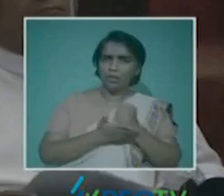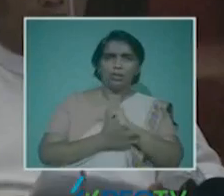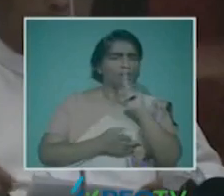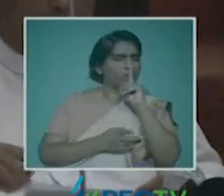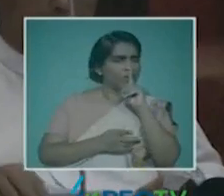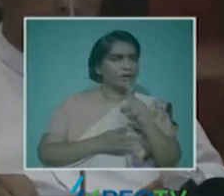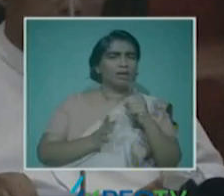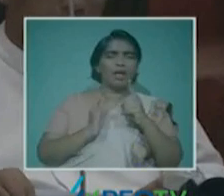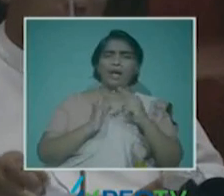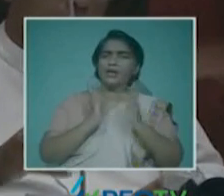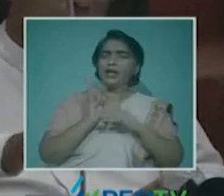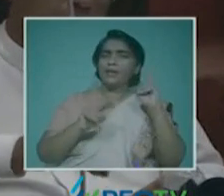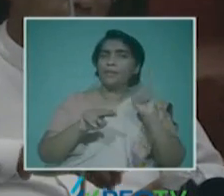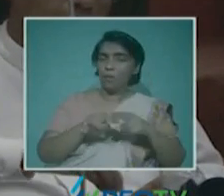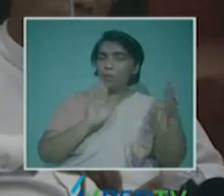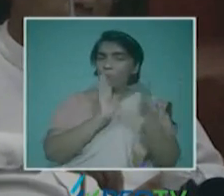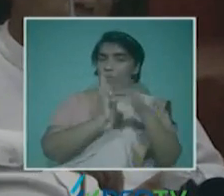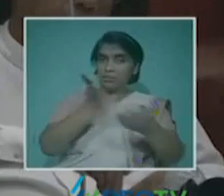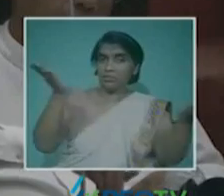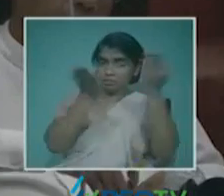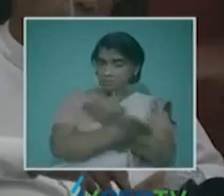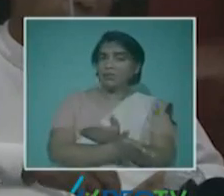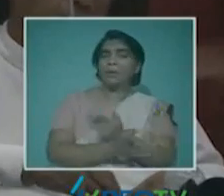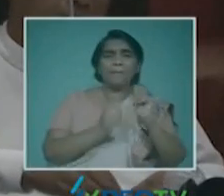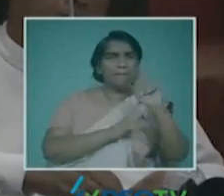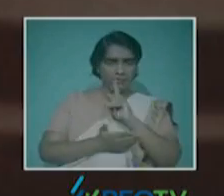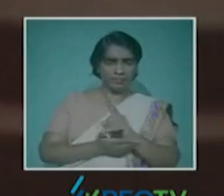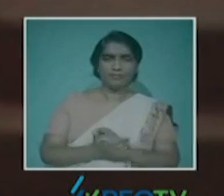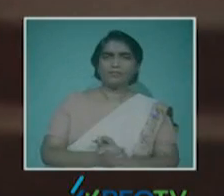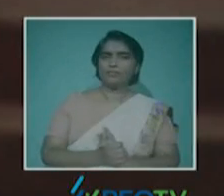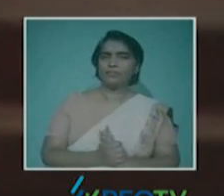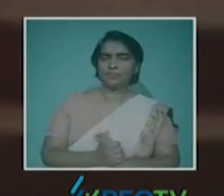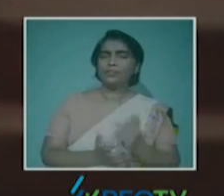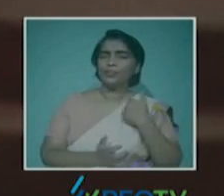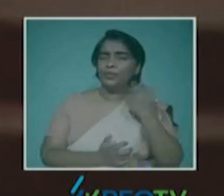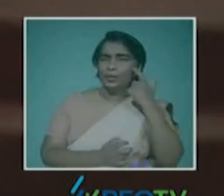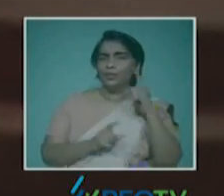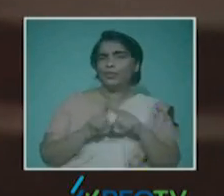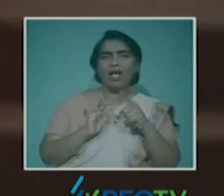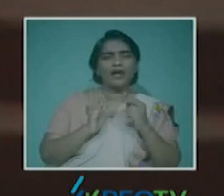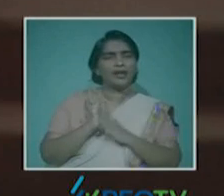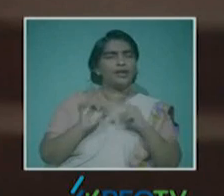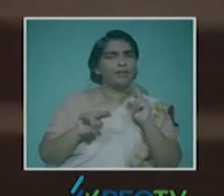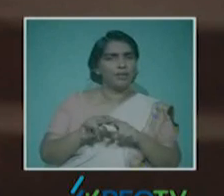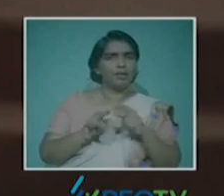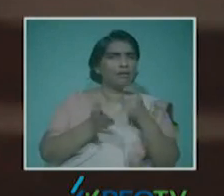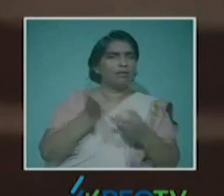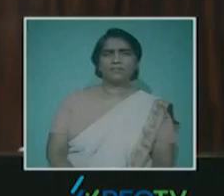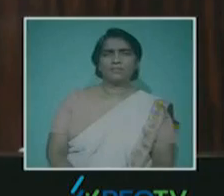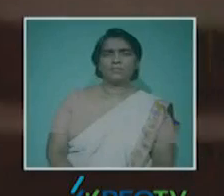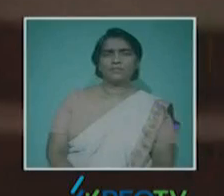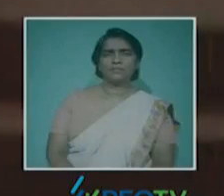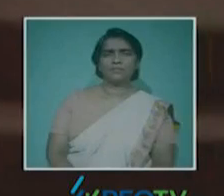ඕන. ජාත්‍යන්තර මුල්ල අරමුදලත් එක්ක අසහන කරලාද කිවිසුම පාර්ලිමේන්තුවේ කදී ඉදිරිපත් කරන්න. මම දන්නා තරමින් IMF එක අපි ගිවිසුමක් තාම නැහැ. කෙටුම් පතක්